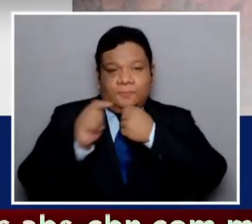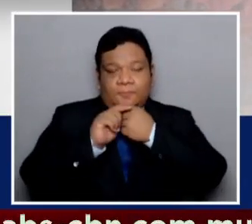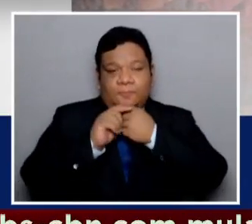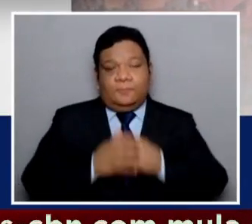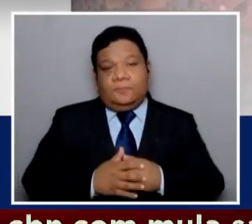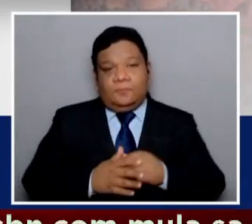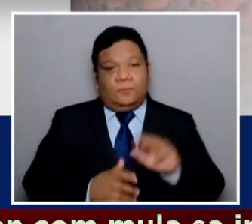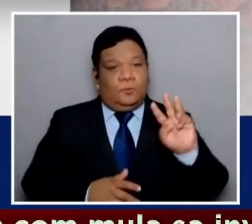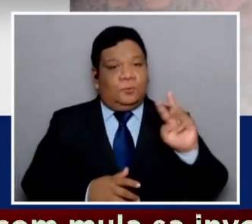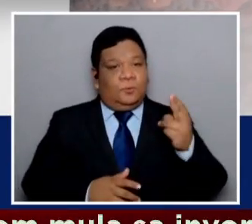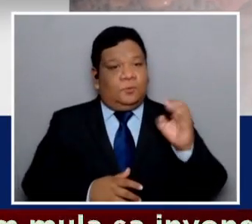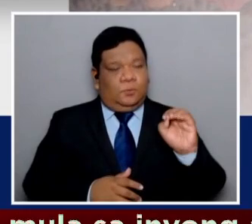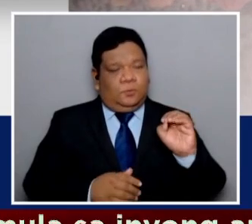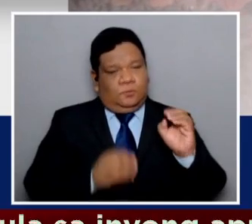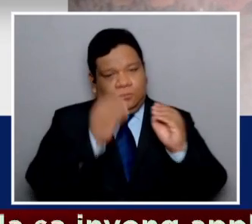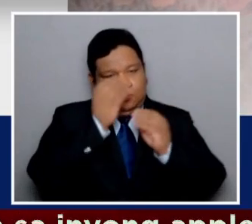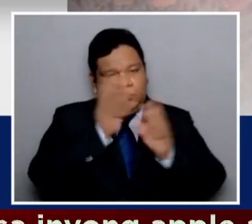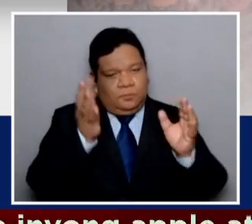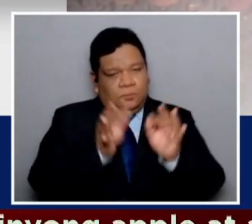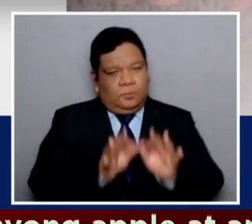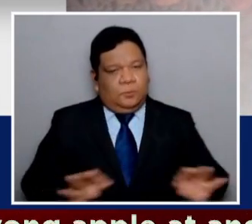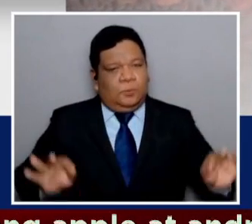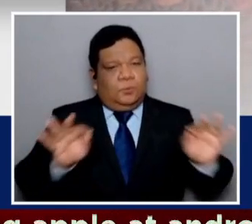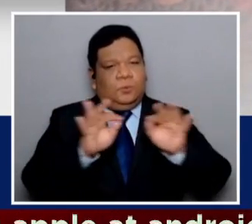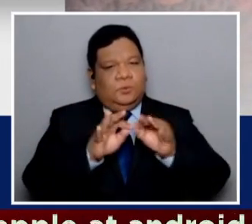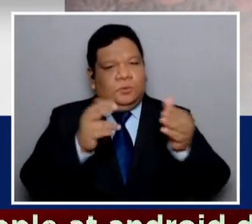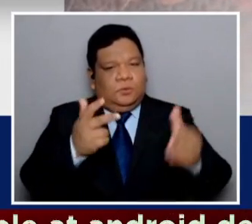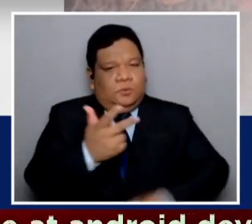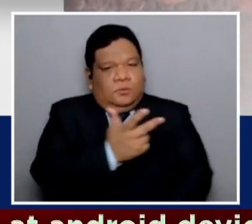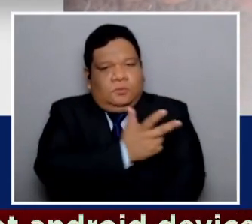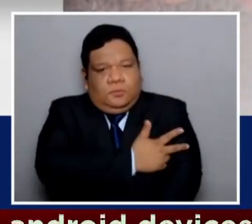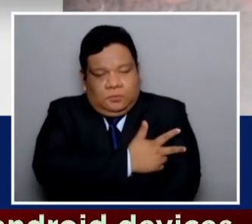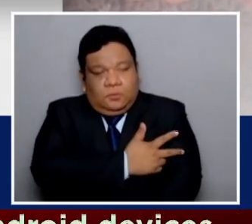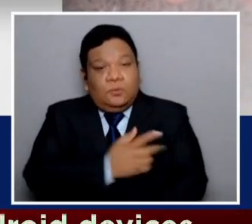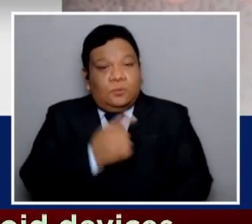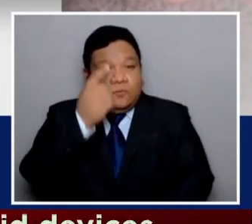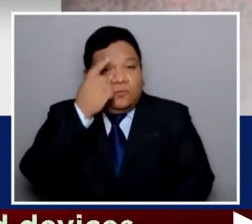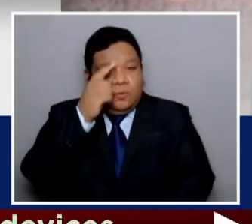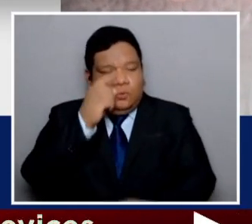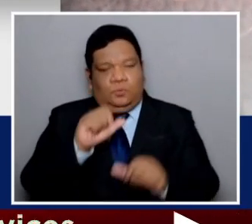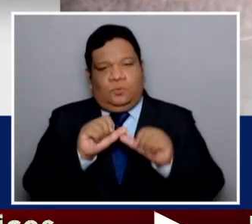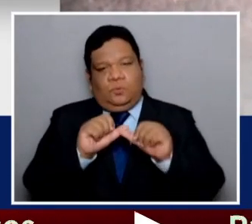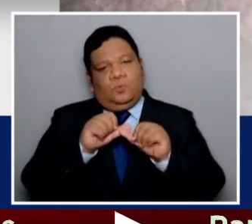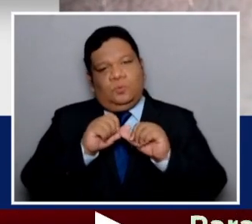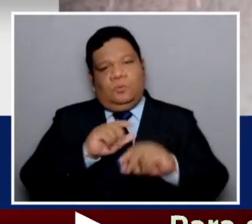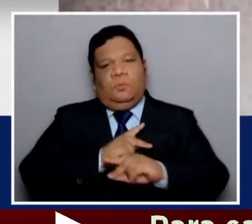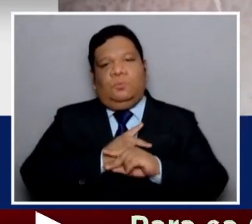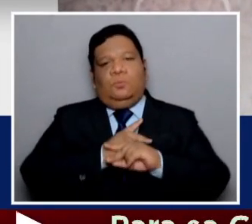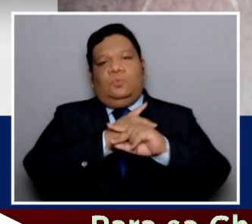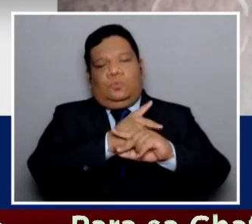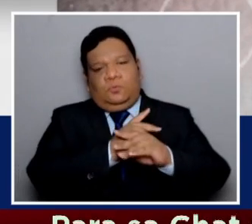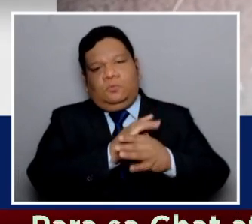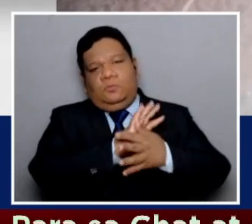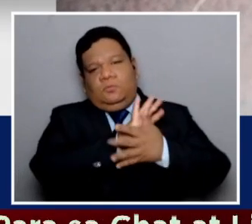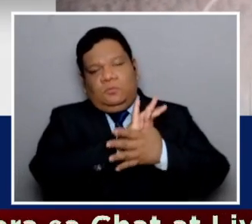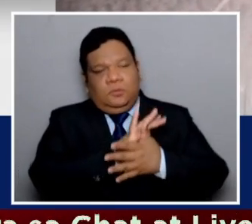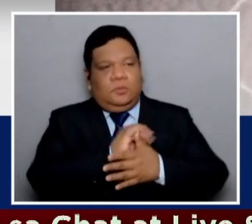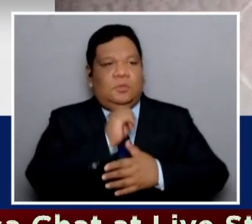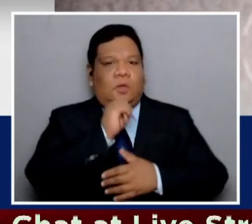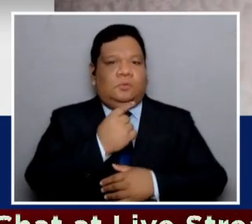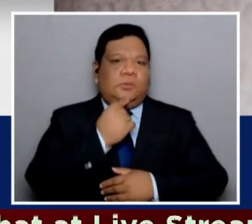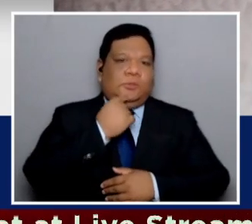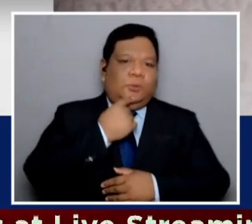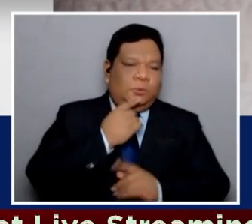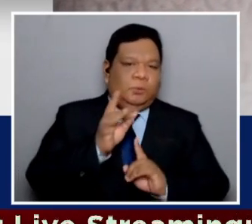ang kahalagahan ng pagpapabooster kontra COVID para sa patuloy na proteksyon laban sa malubha at nakamamatay